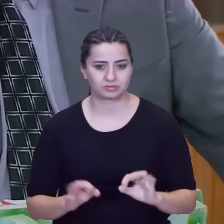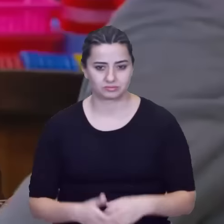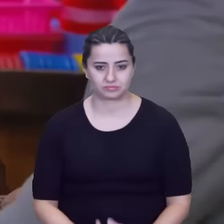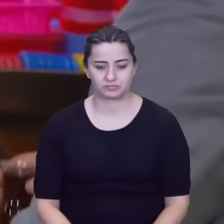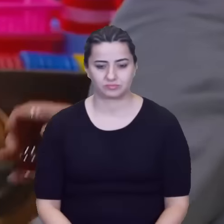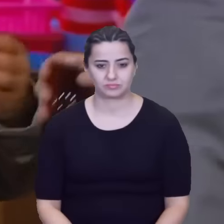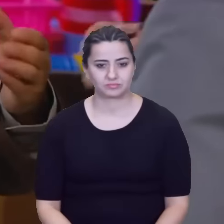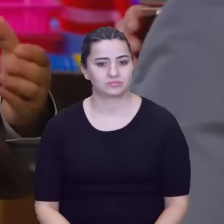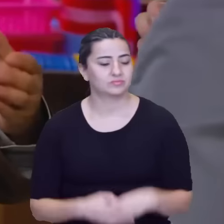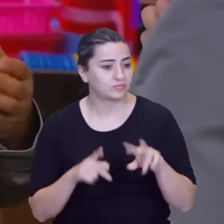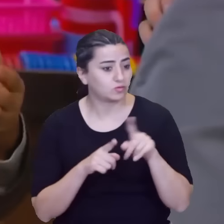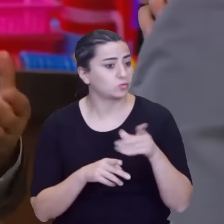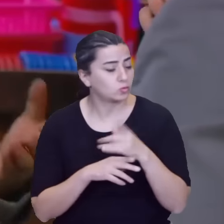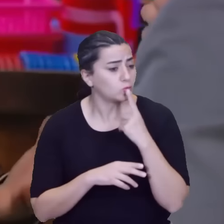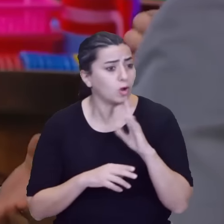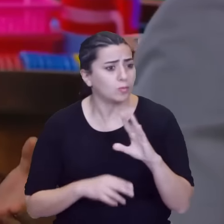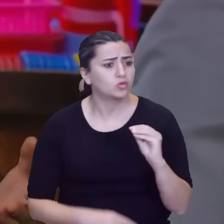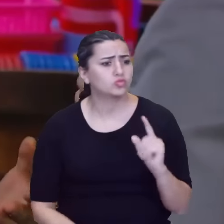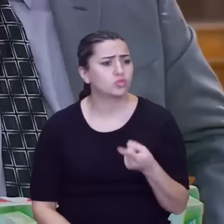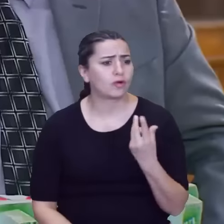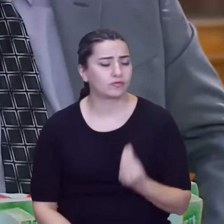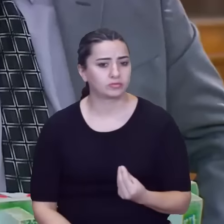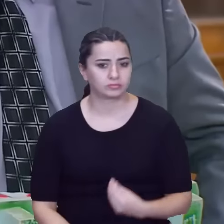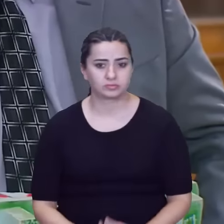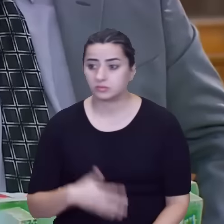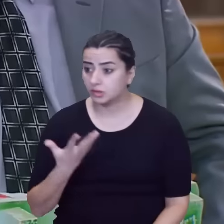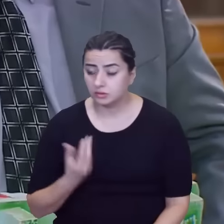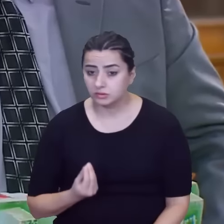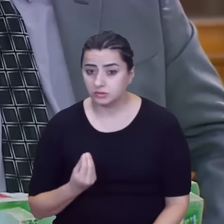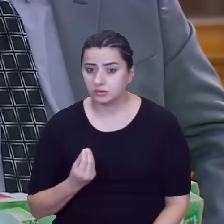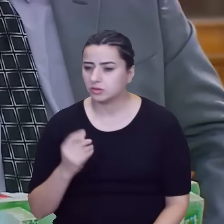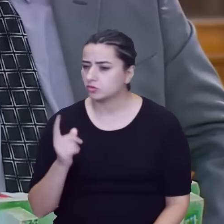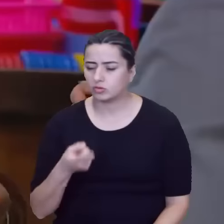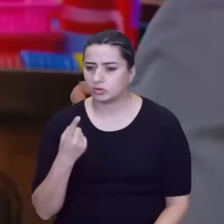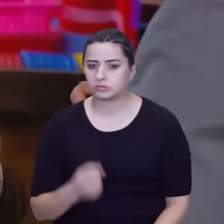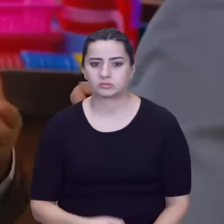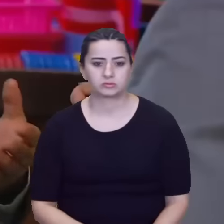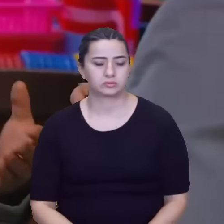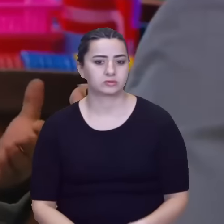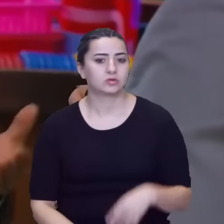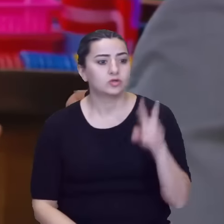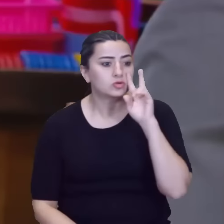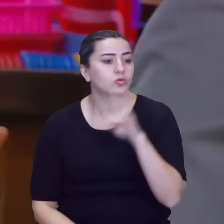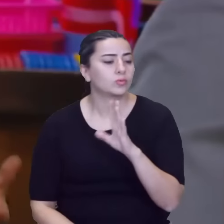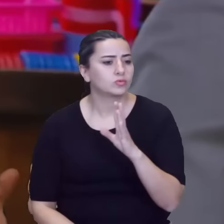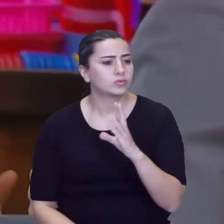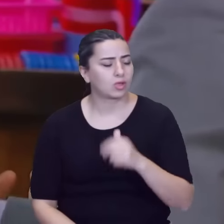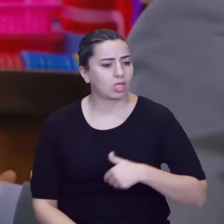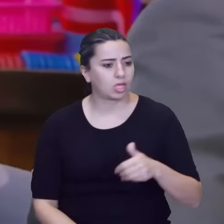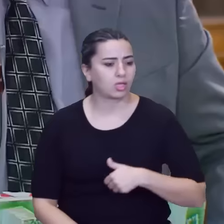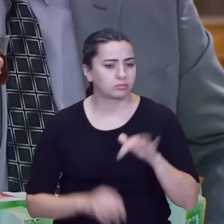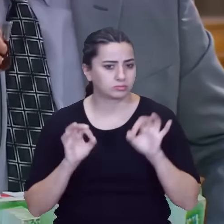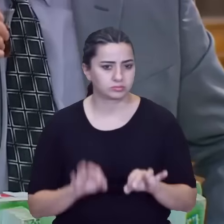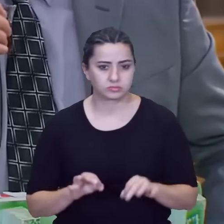geldi. Ya Nevzat doğru söylesen de bir garip olmuş bu sefer ya. Nasıl yani? Garip derken abi? Ya Alper görmedin mi adam? Durup dururken gülüş